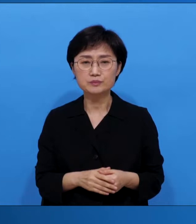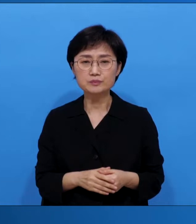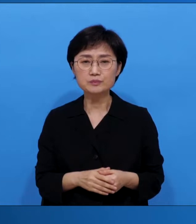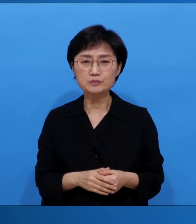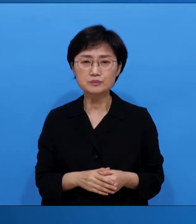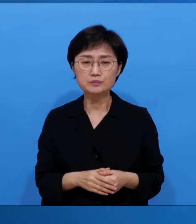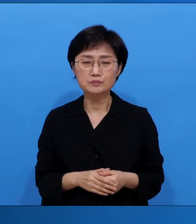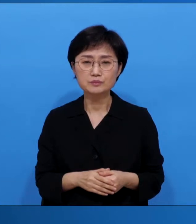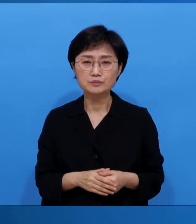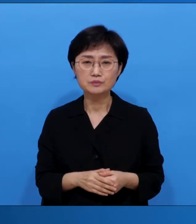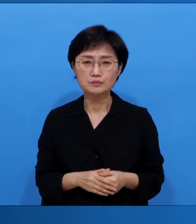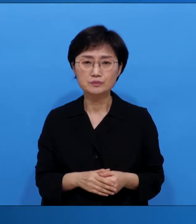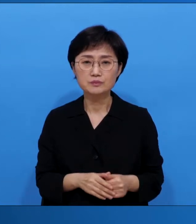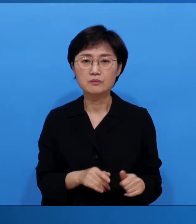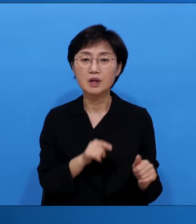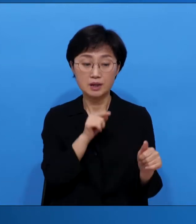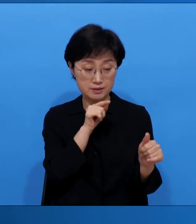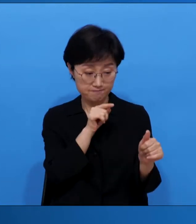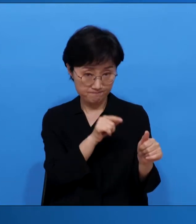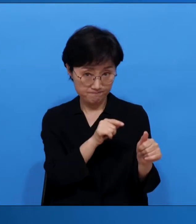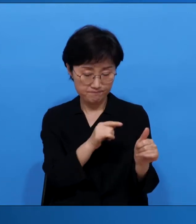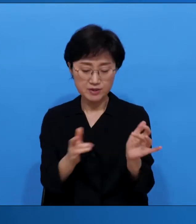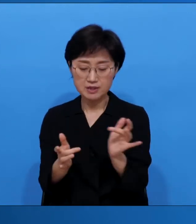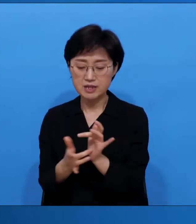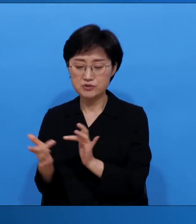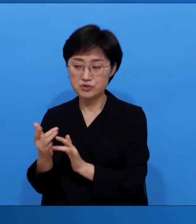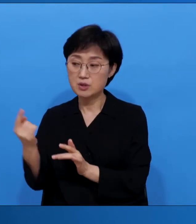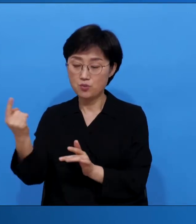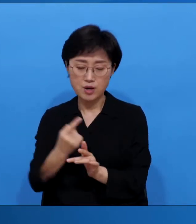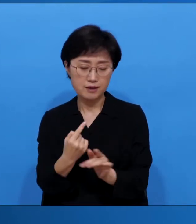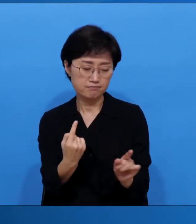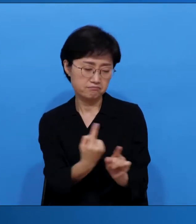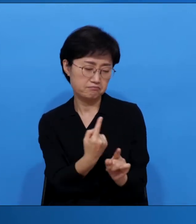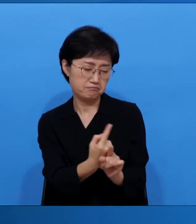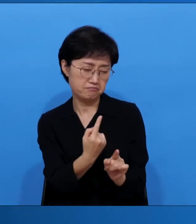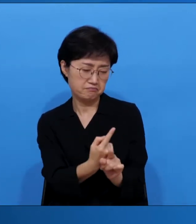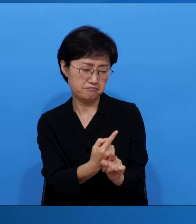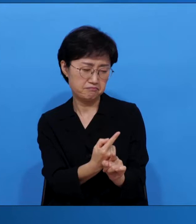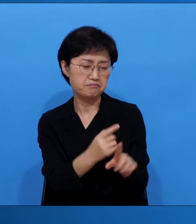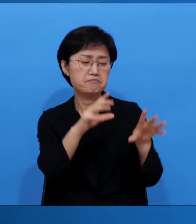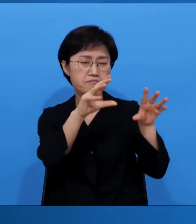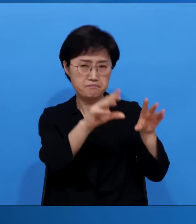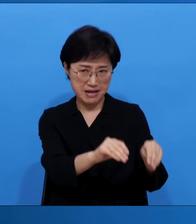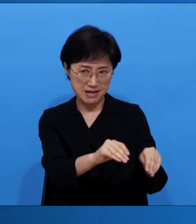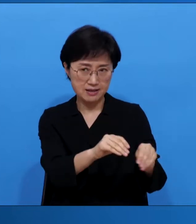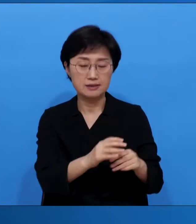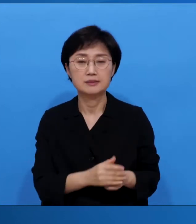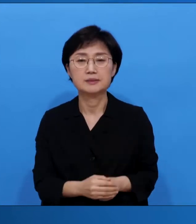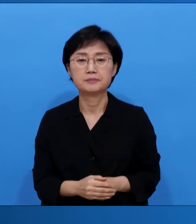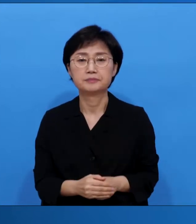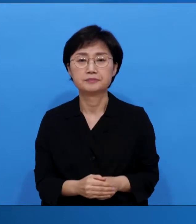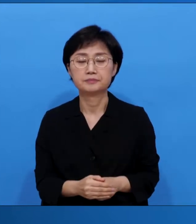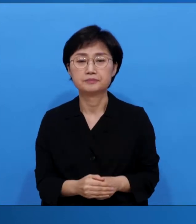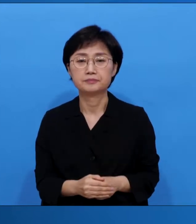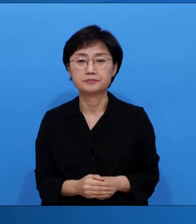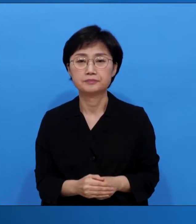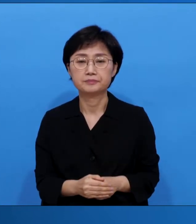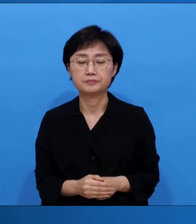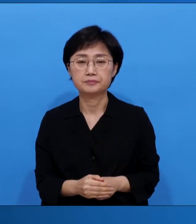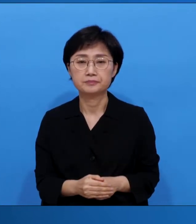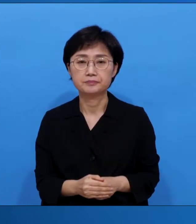do? 이걸 예수님이 고친 겁니다. And this is what Jesus healed.